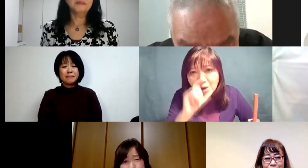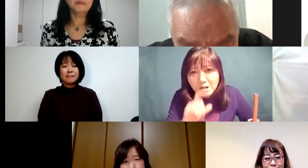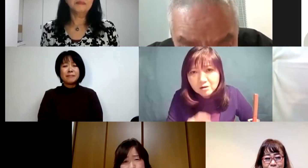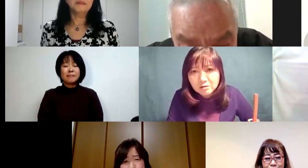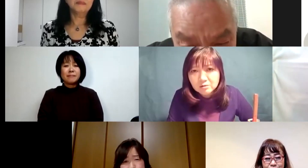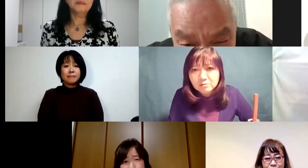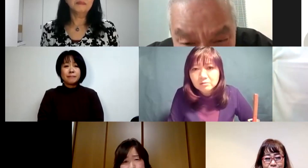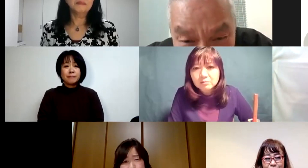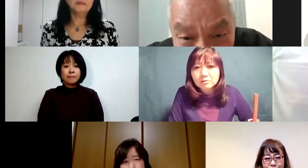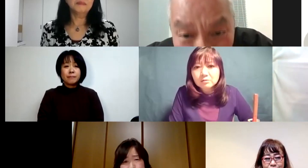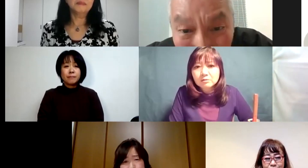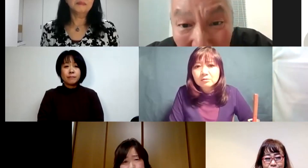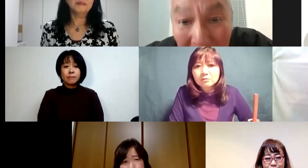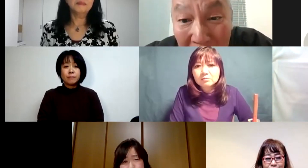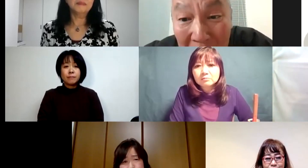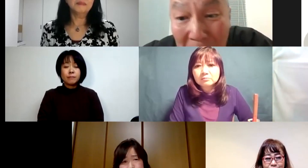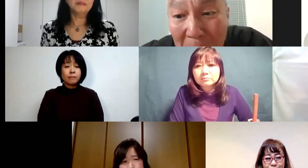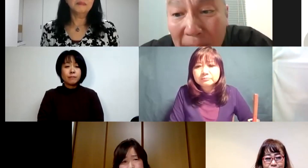酒は？